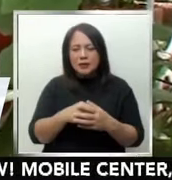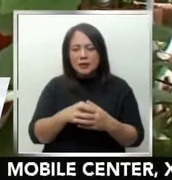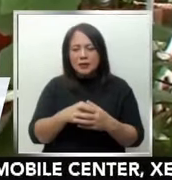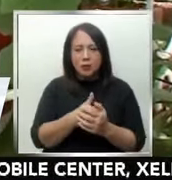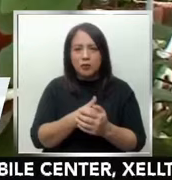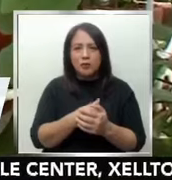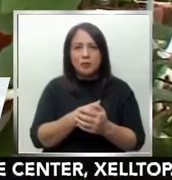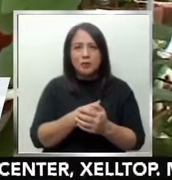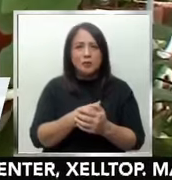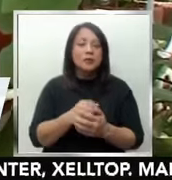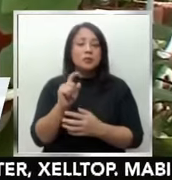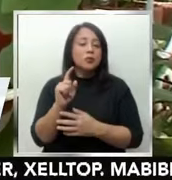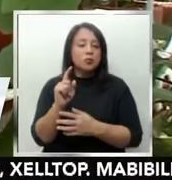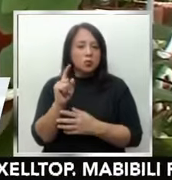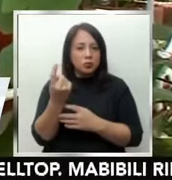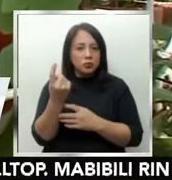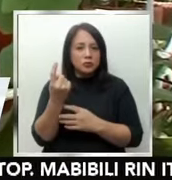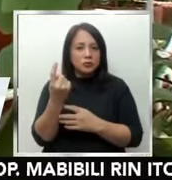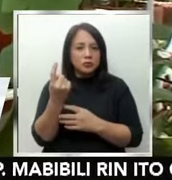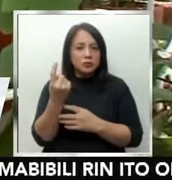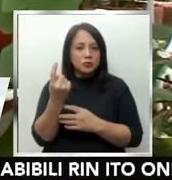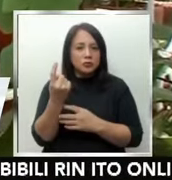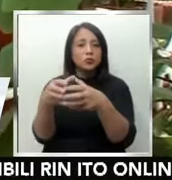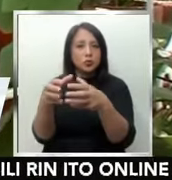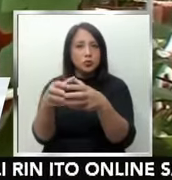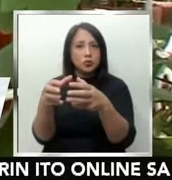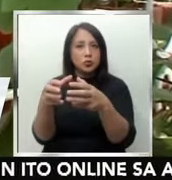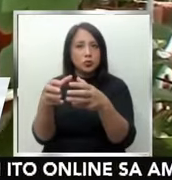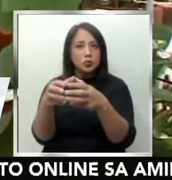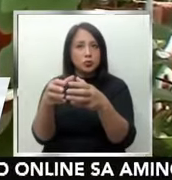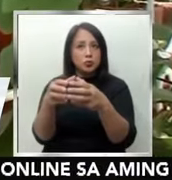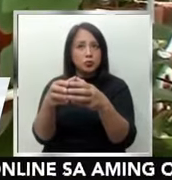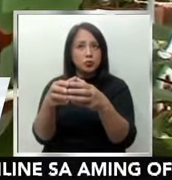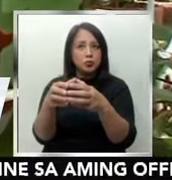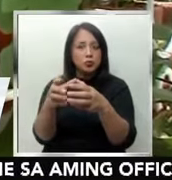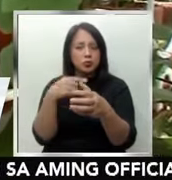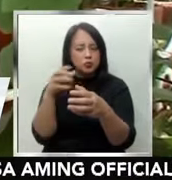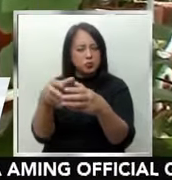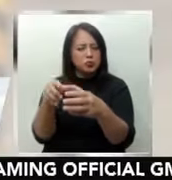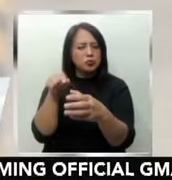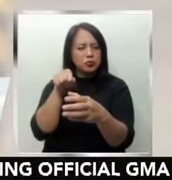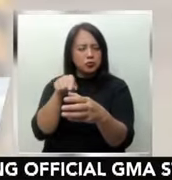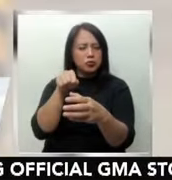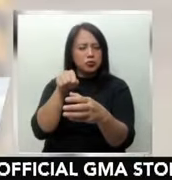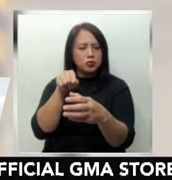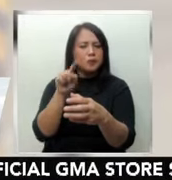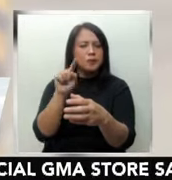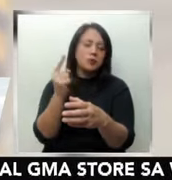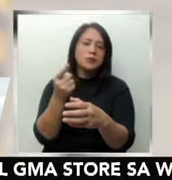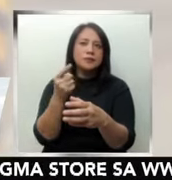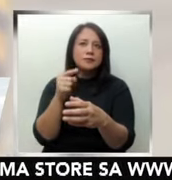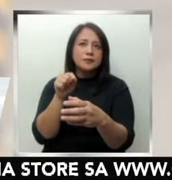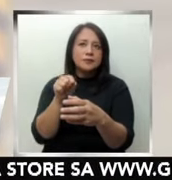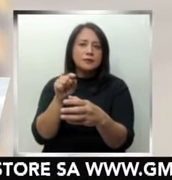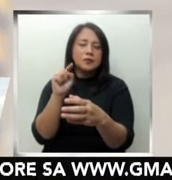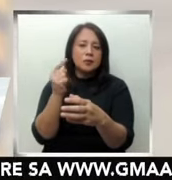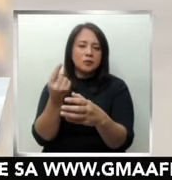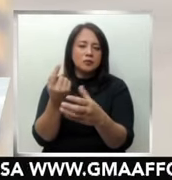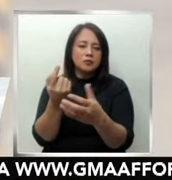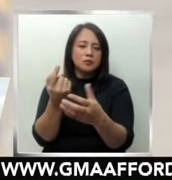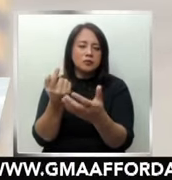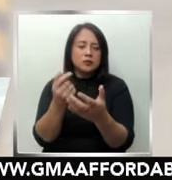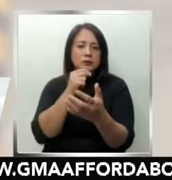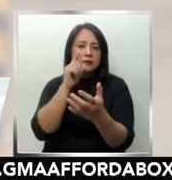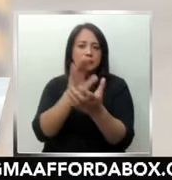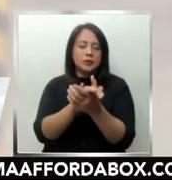yung yung council na Sino pong gumawa sa kanya yun Yun lang po talaga yung ano hindi rin makapaniwala ang ama nila sa